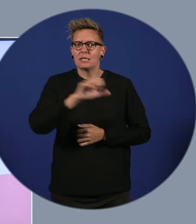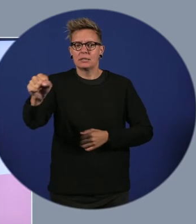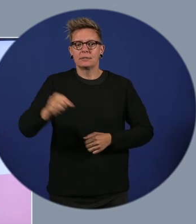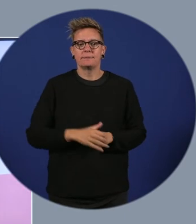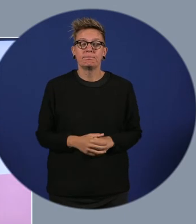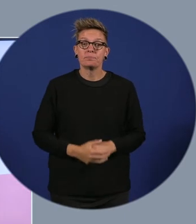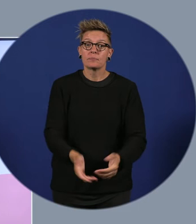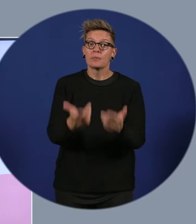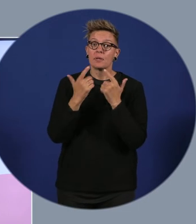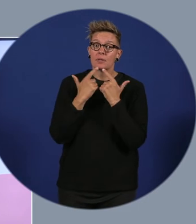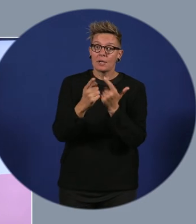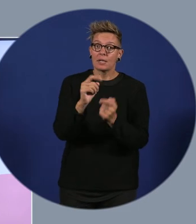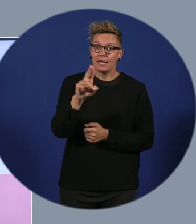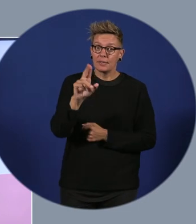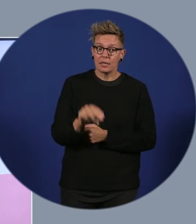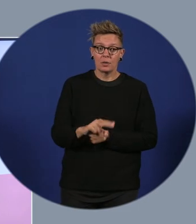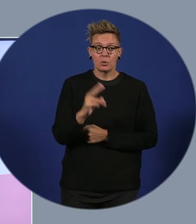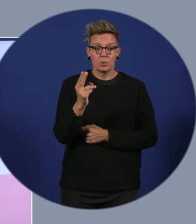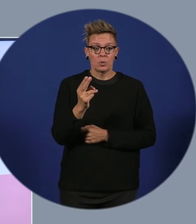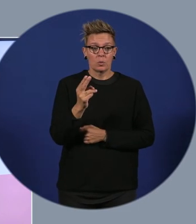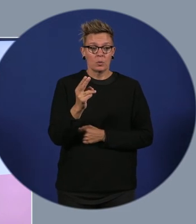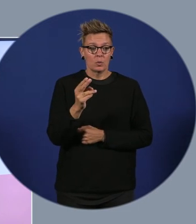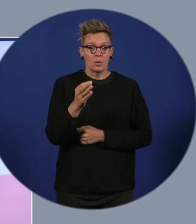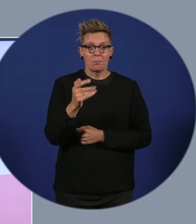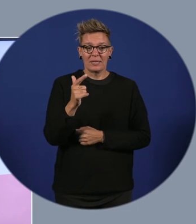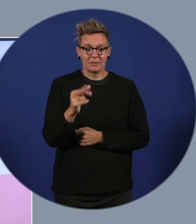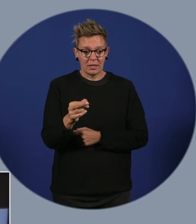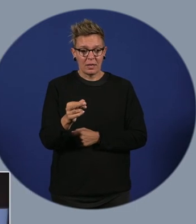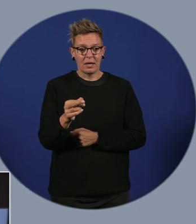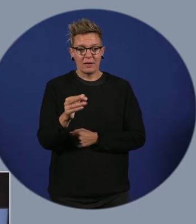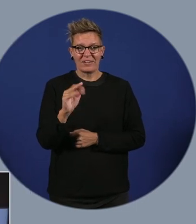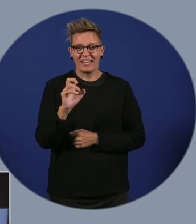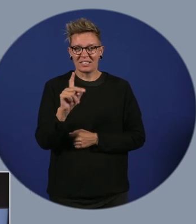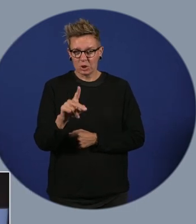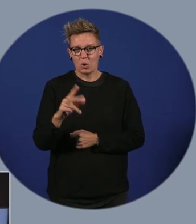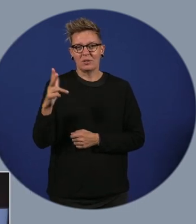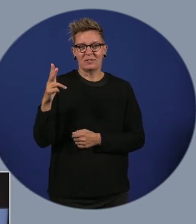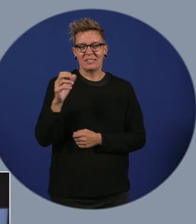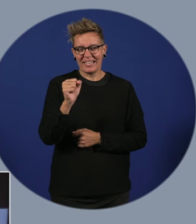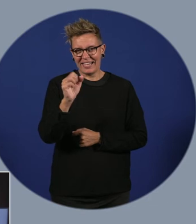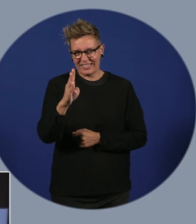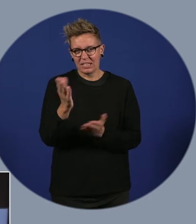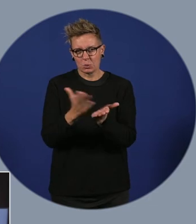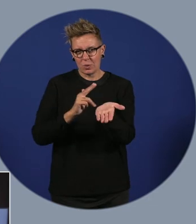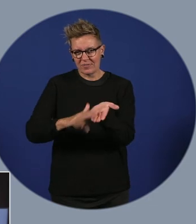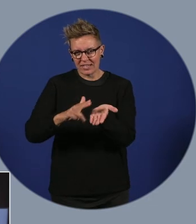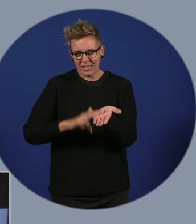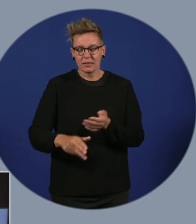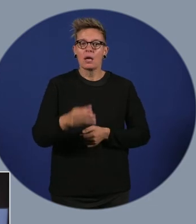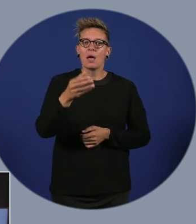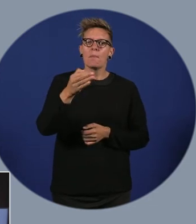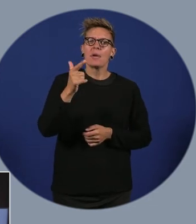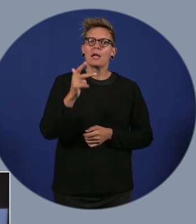Tack, Lena. Jag tänkte släppa in Peter Fredriksson som står där bredvid dig, generaldirektör på Skolverket. Peter, vad anser